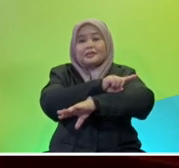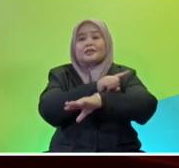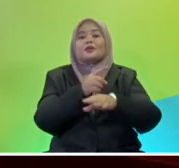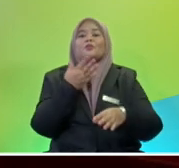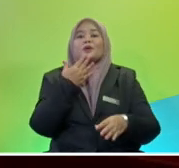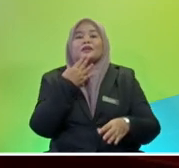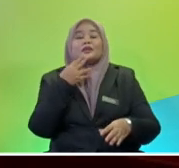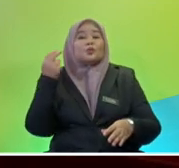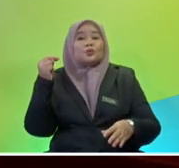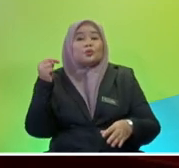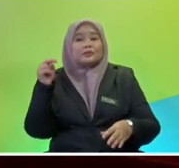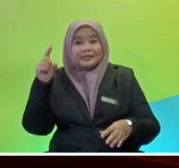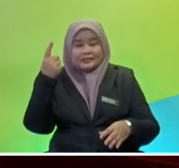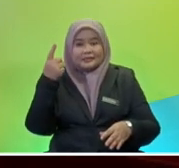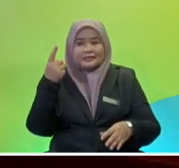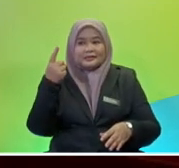ungu